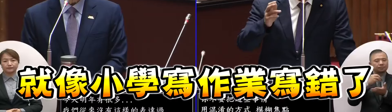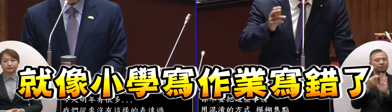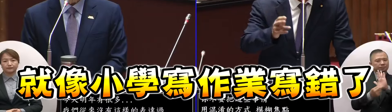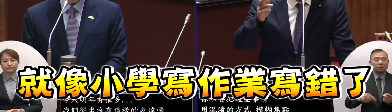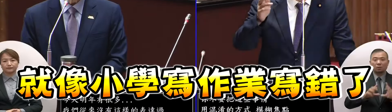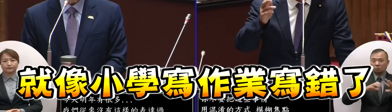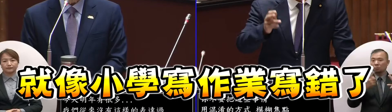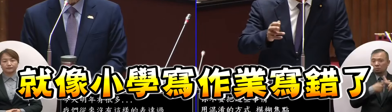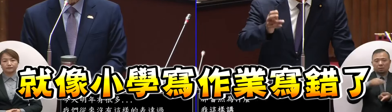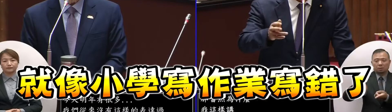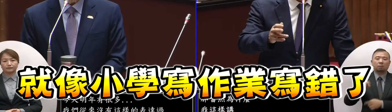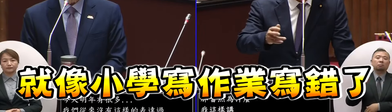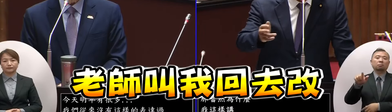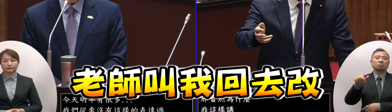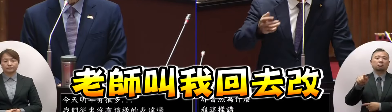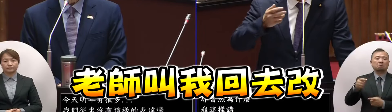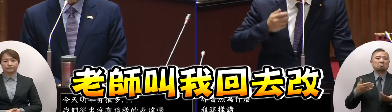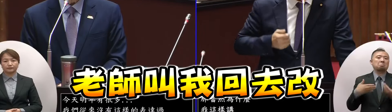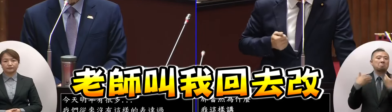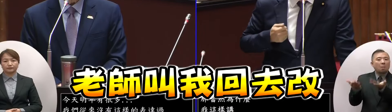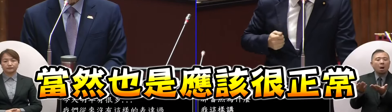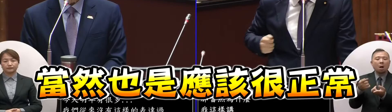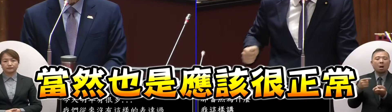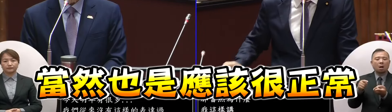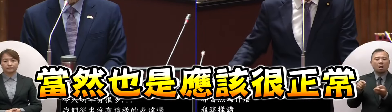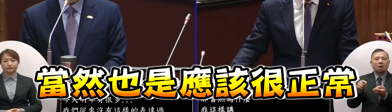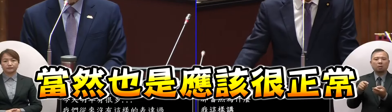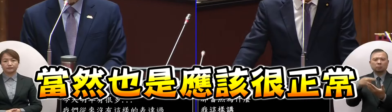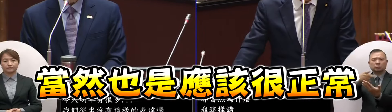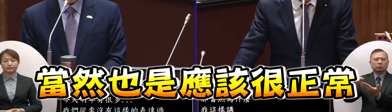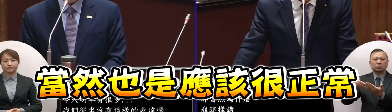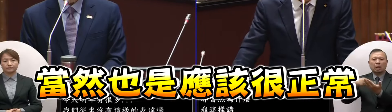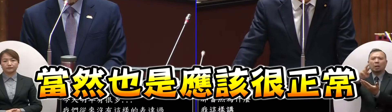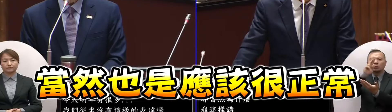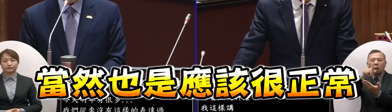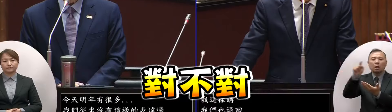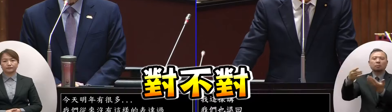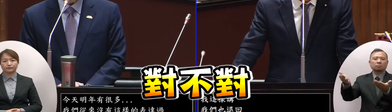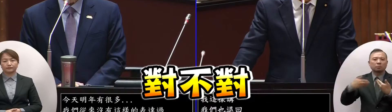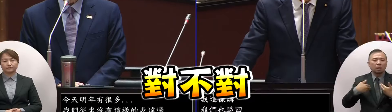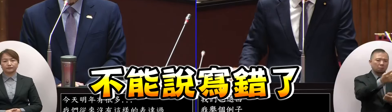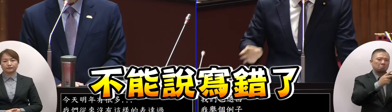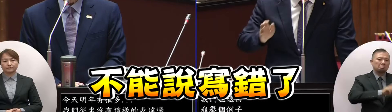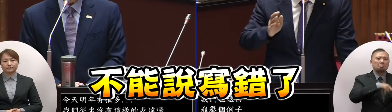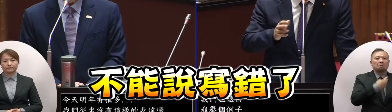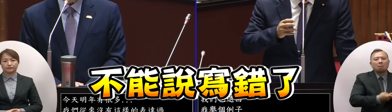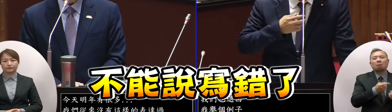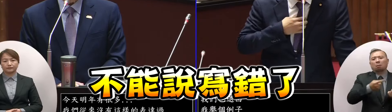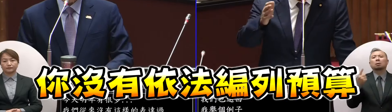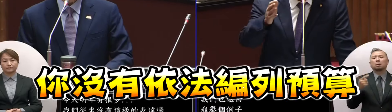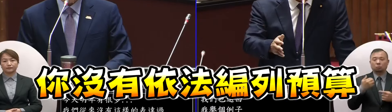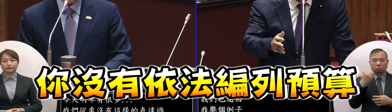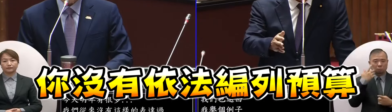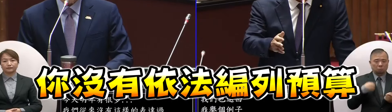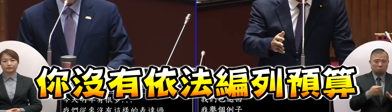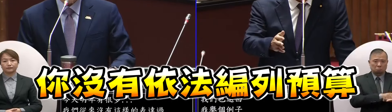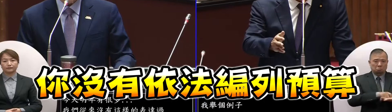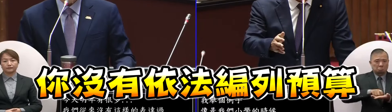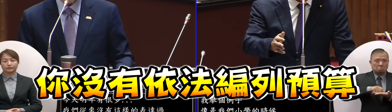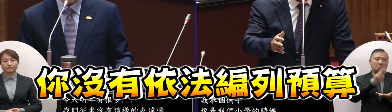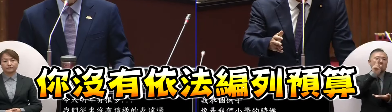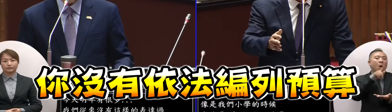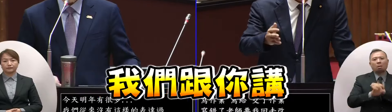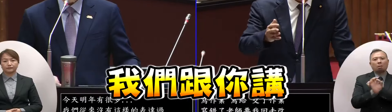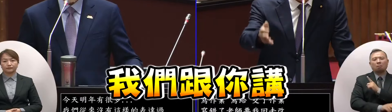就像我们小学写作业，写错了，老师叫我回去改，当然也是应该很正常的嘛，对不对？不能说写错了，你没有依法编